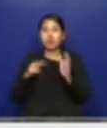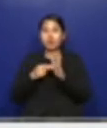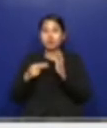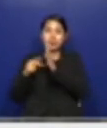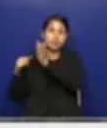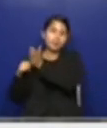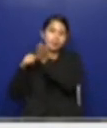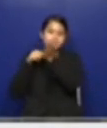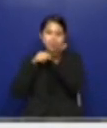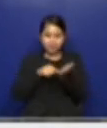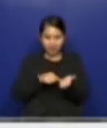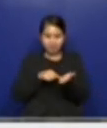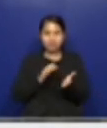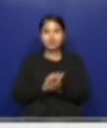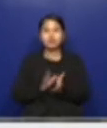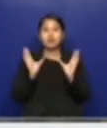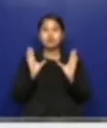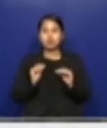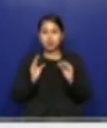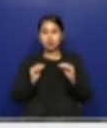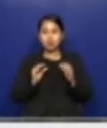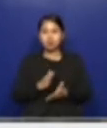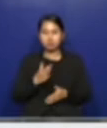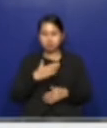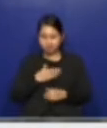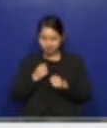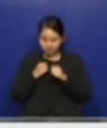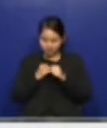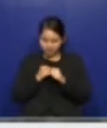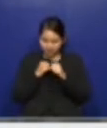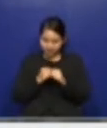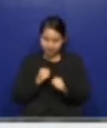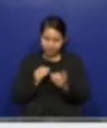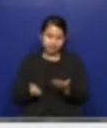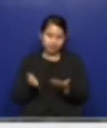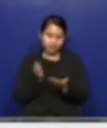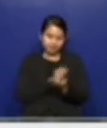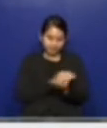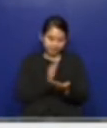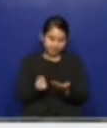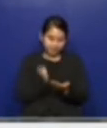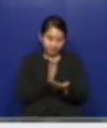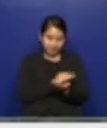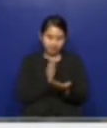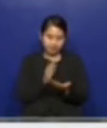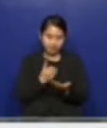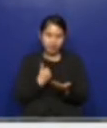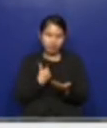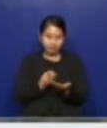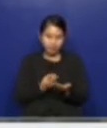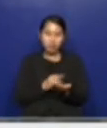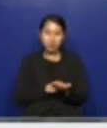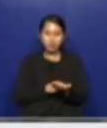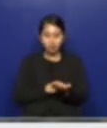าผมก็พยายามอ่านดูใน12ชุดของท่านเนี่ย